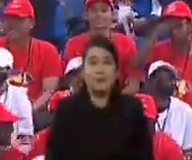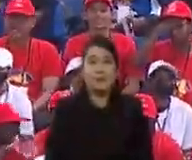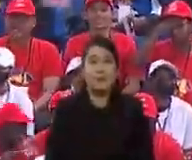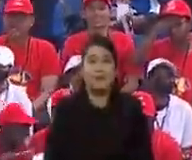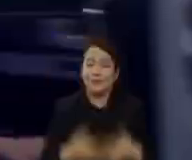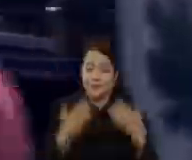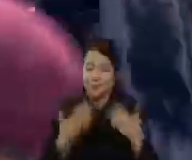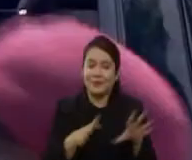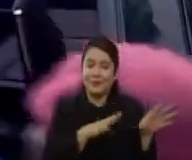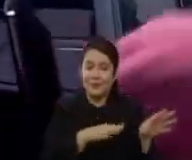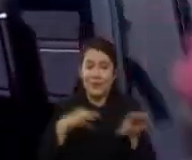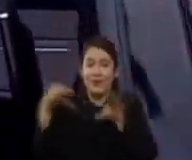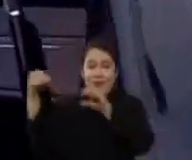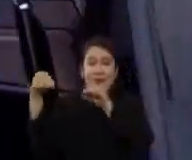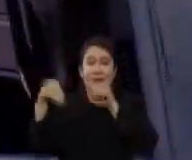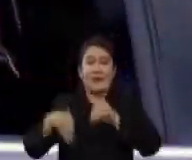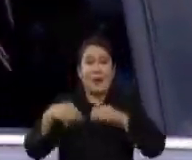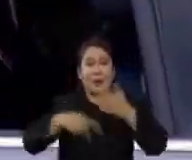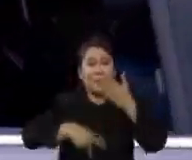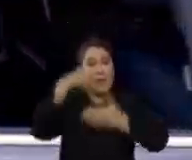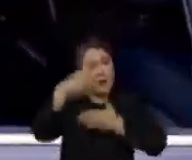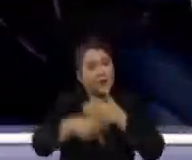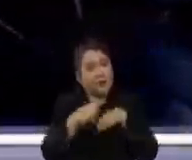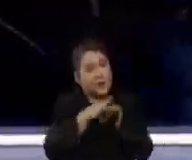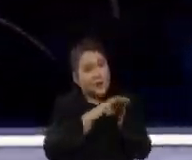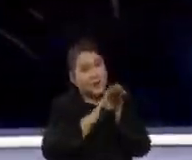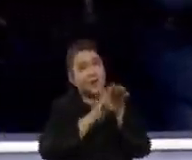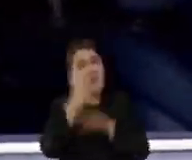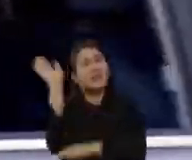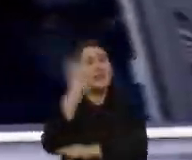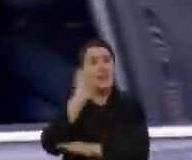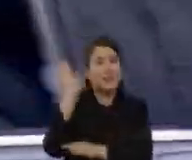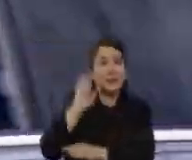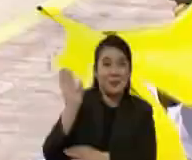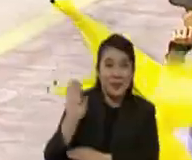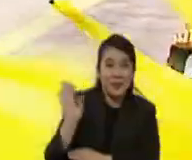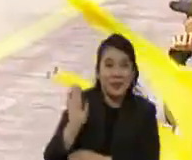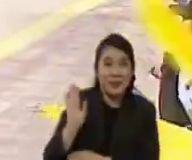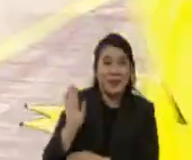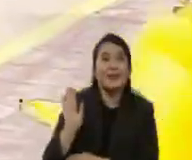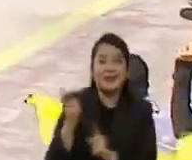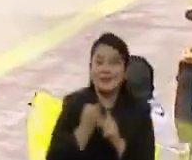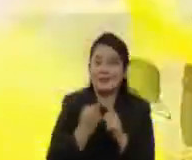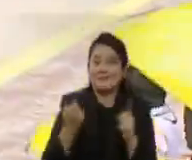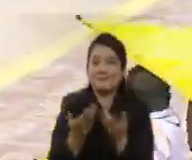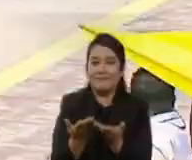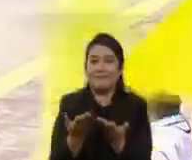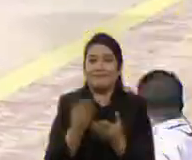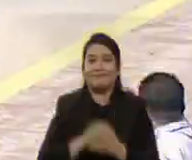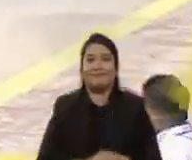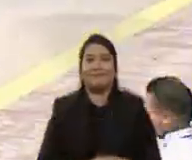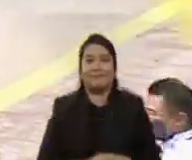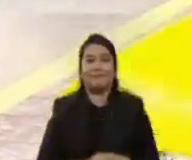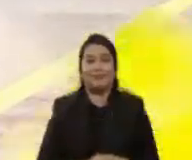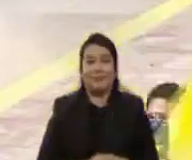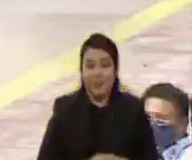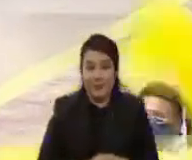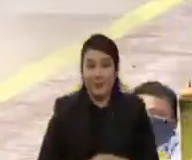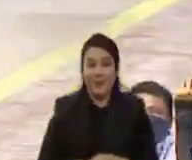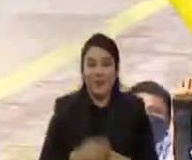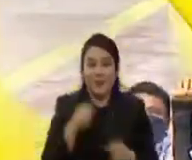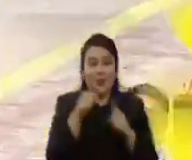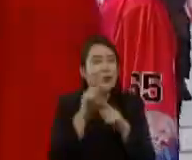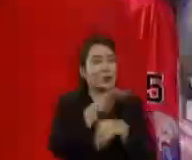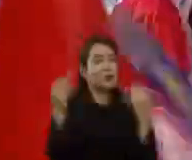Abidin telah pun meninggalkan majlis secara perlahan-lahan. Lambaian daripada Yang Amat Berbahagia Datin Seri kepada